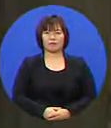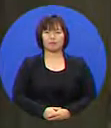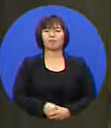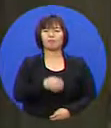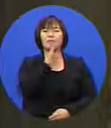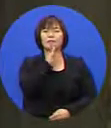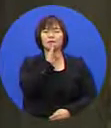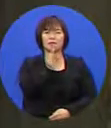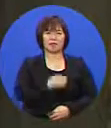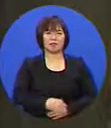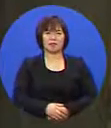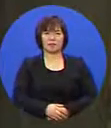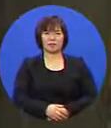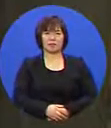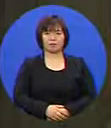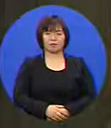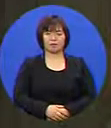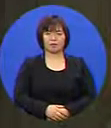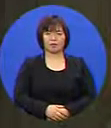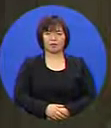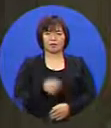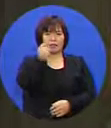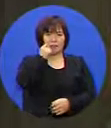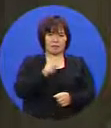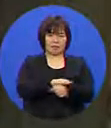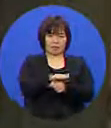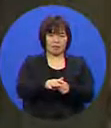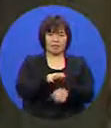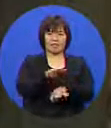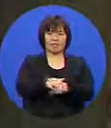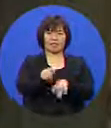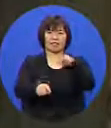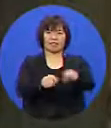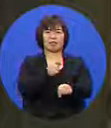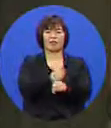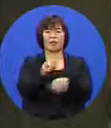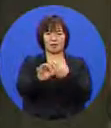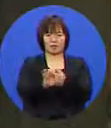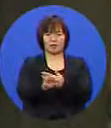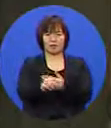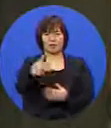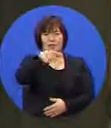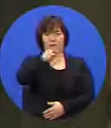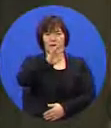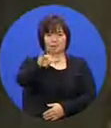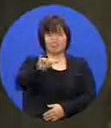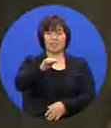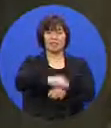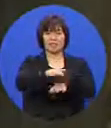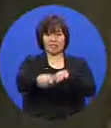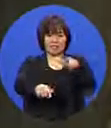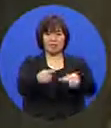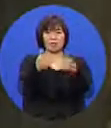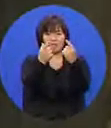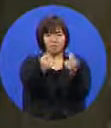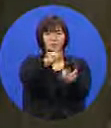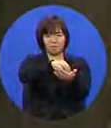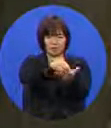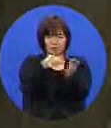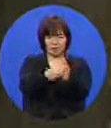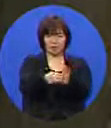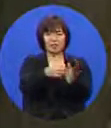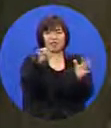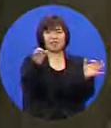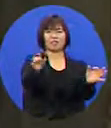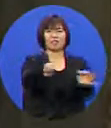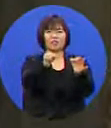예, 그렇습니다. 자비를 실천하면 자비를 실천한 만큼 그